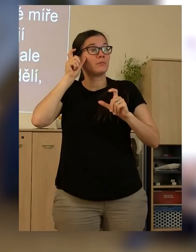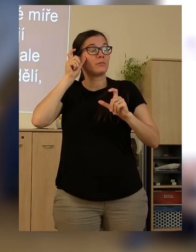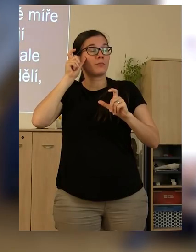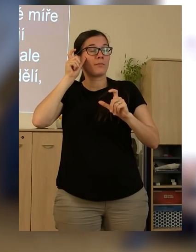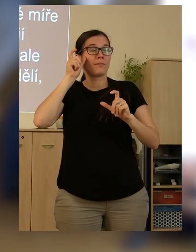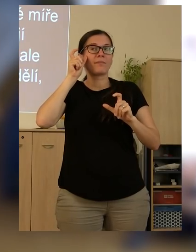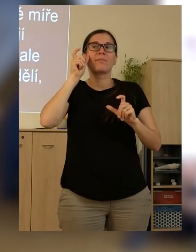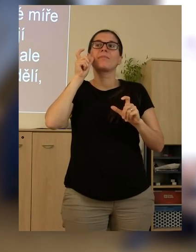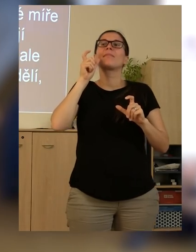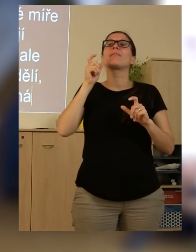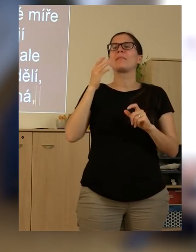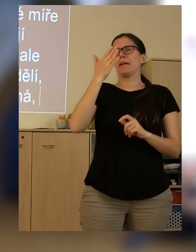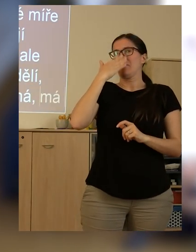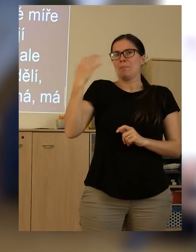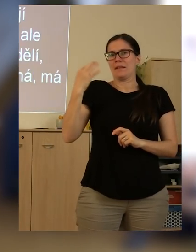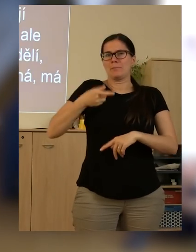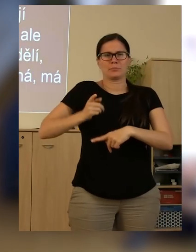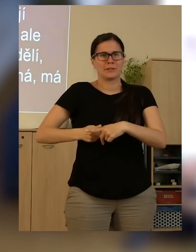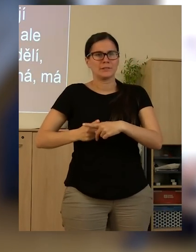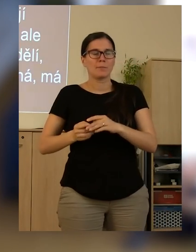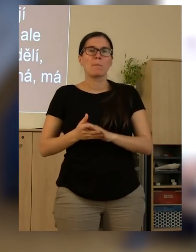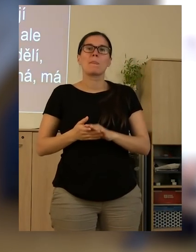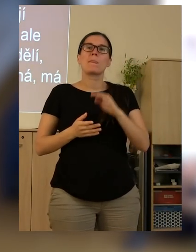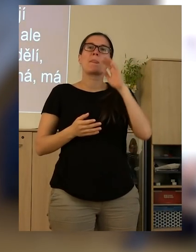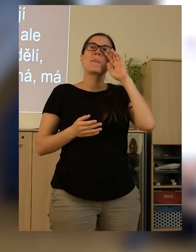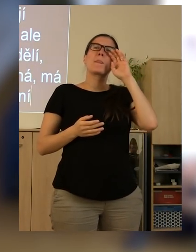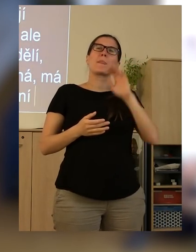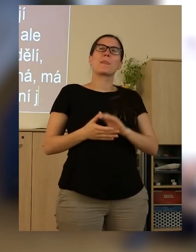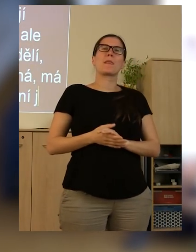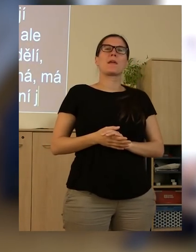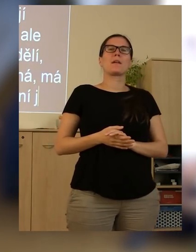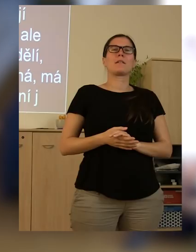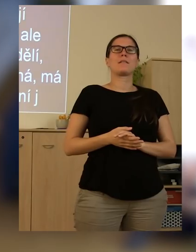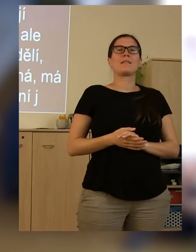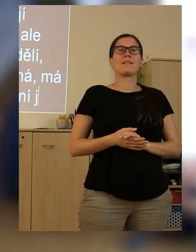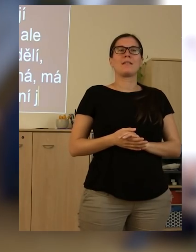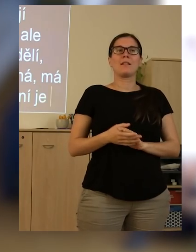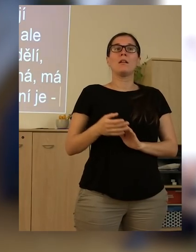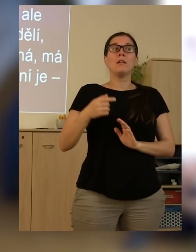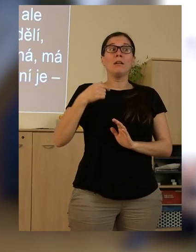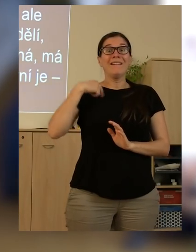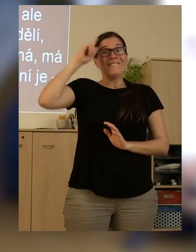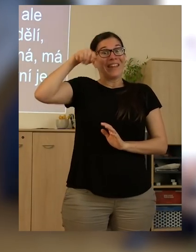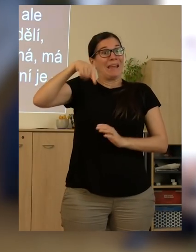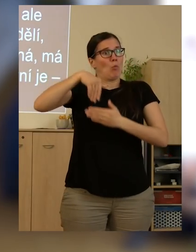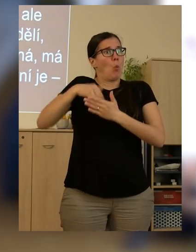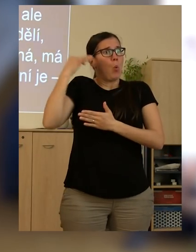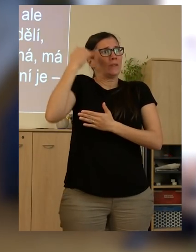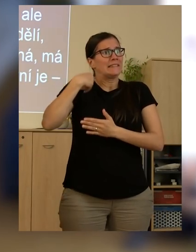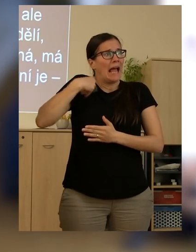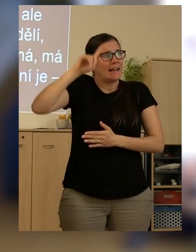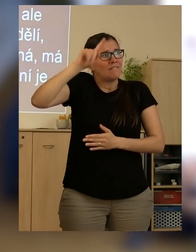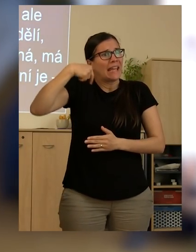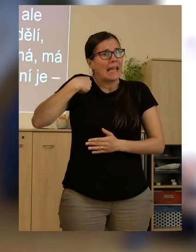to 2 základní znaky. První je, vím, že jsem ve snu. Často ty